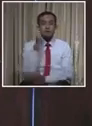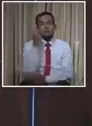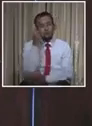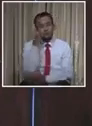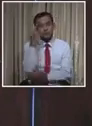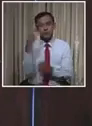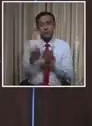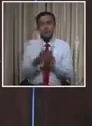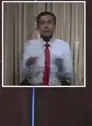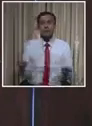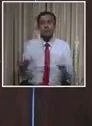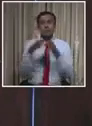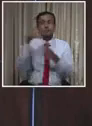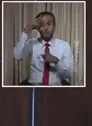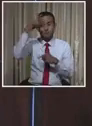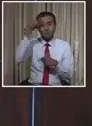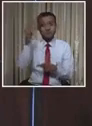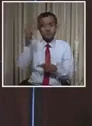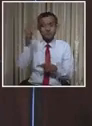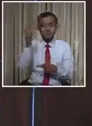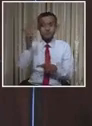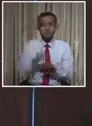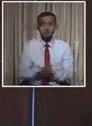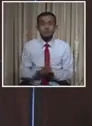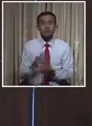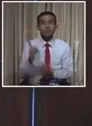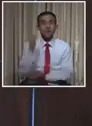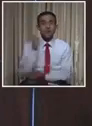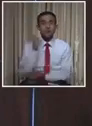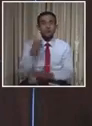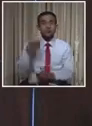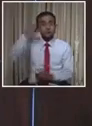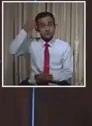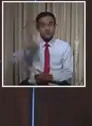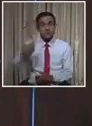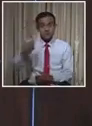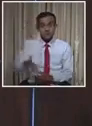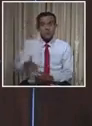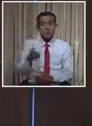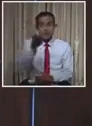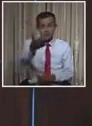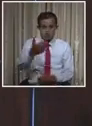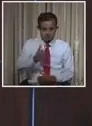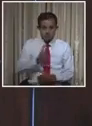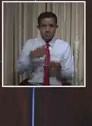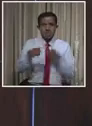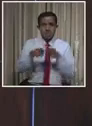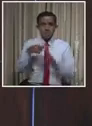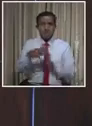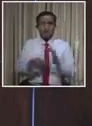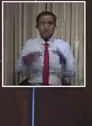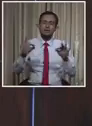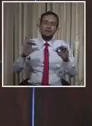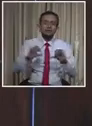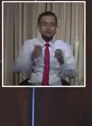හදපු ස්මාරකය ඒ රණවිරියෝ ජීවිත දුන්නේ ඔබට අපිට මේ විදිහට මේ රටේ නිදහසේ